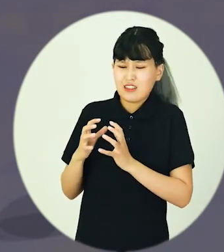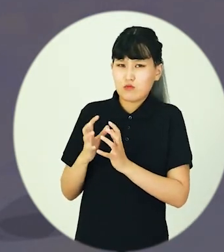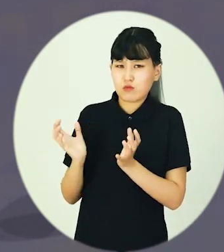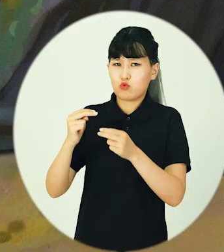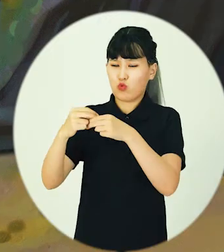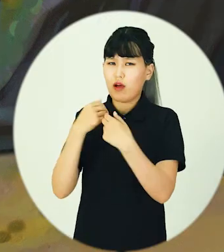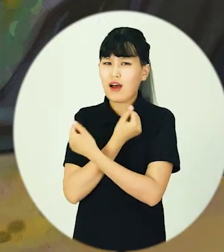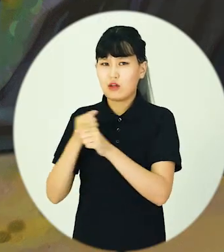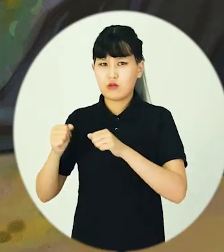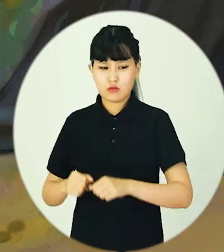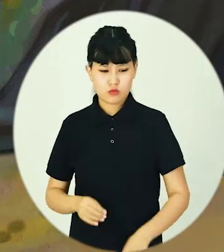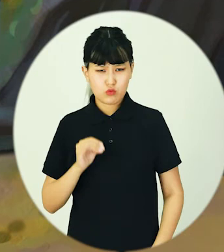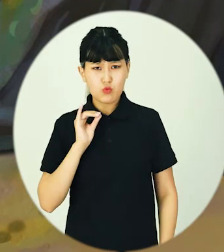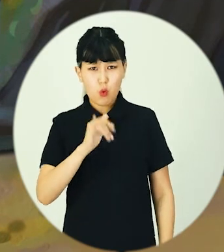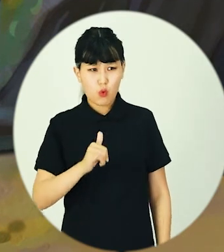аварсан.